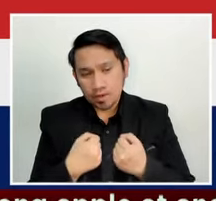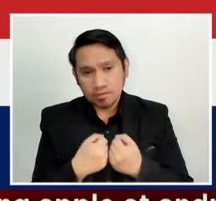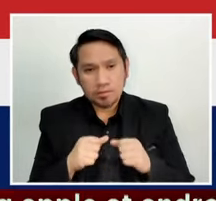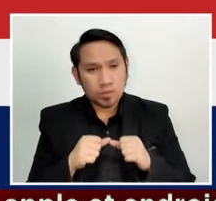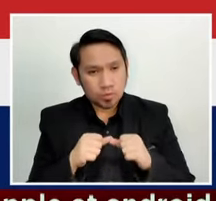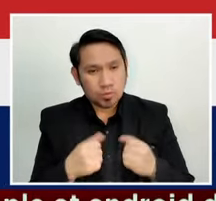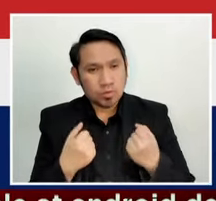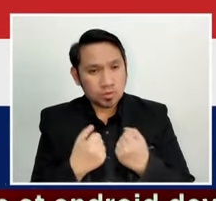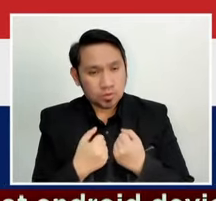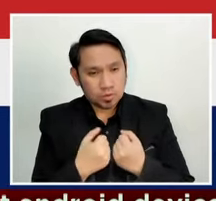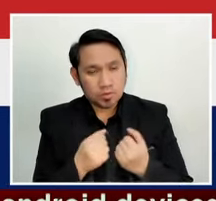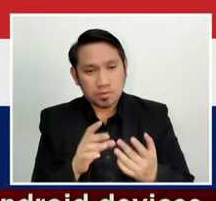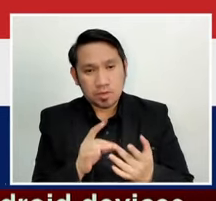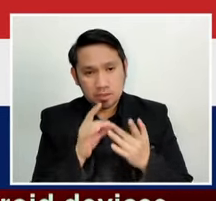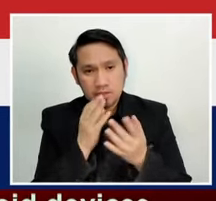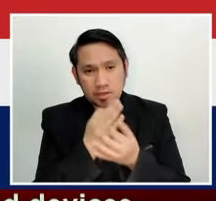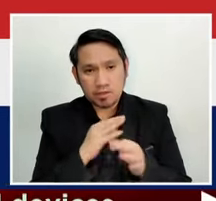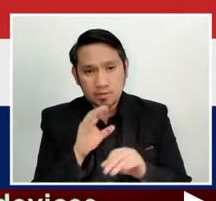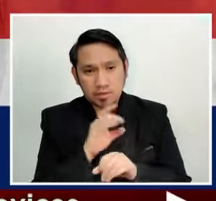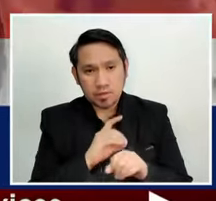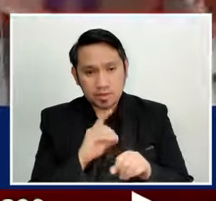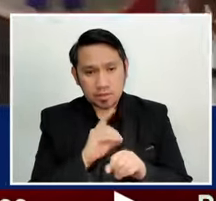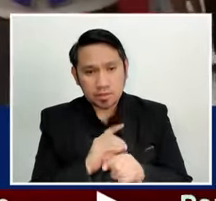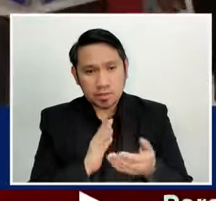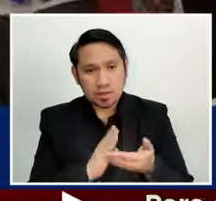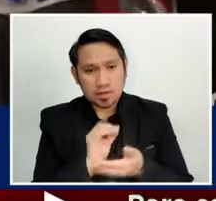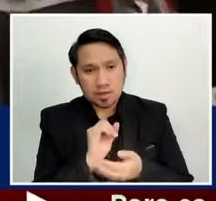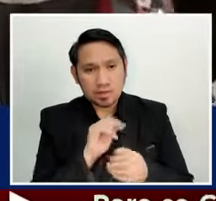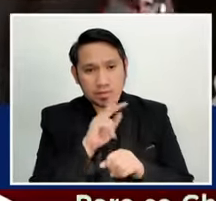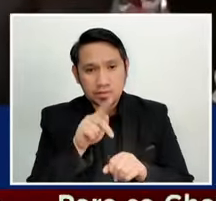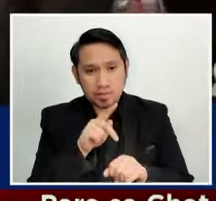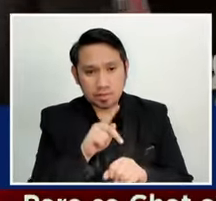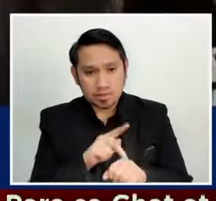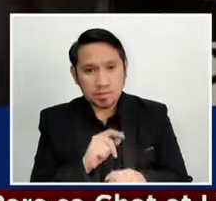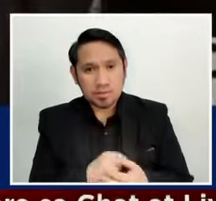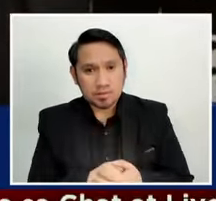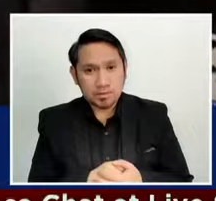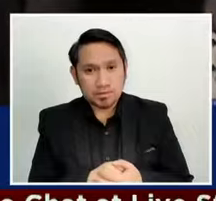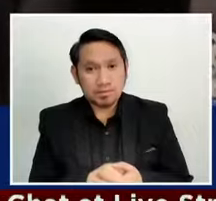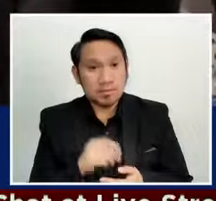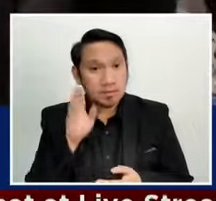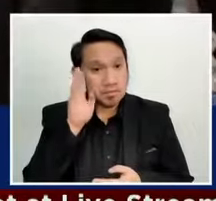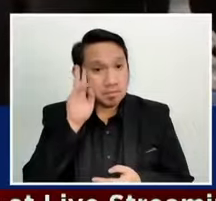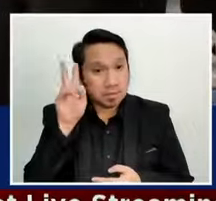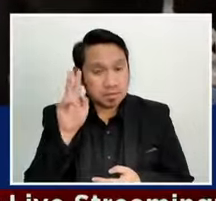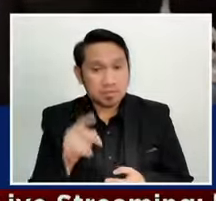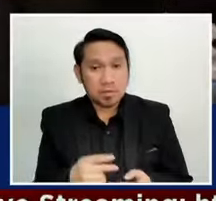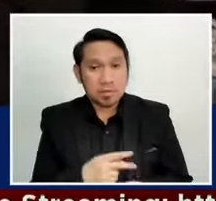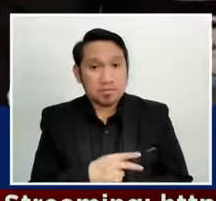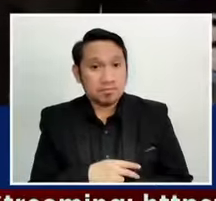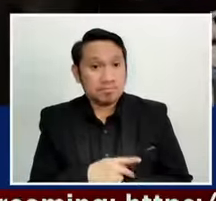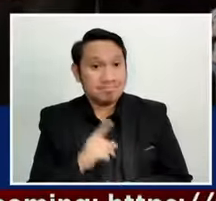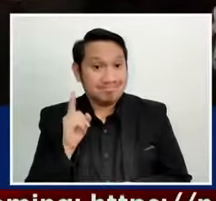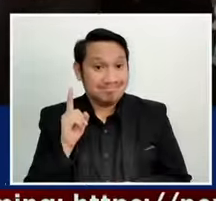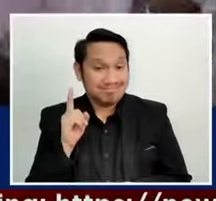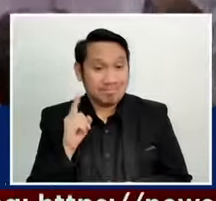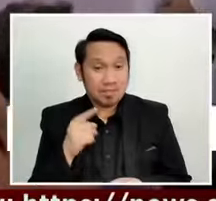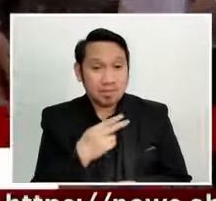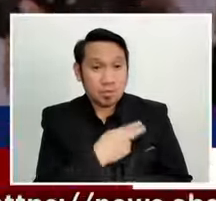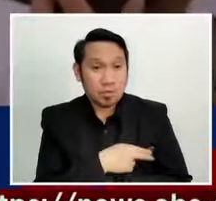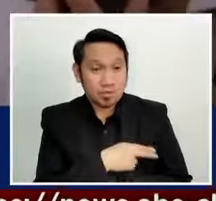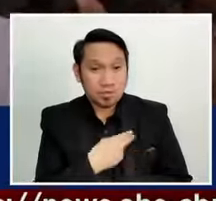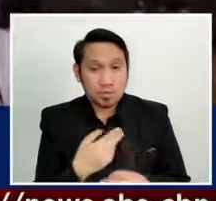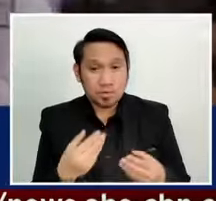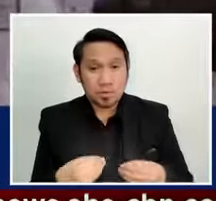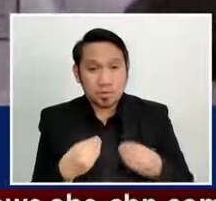sa kalayaan at karapatan ng Pilipinas. Bumisita rin si Pangulong Marcos sa Veterans Memorial Medical Center at nag-donate ng